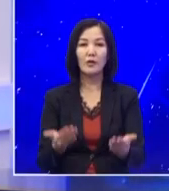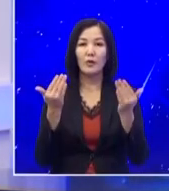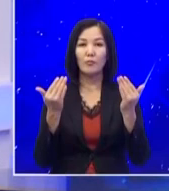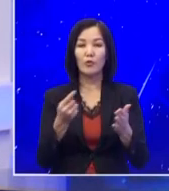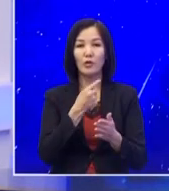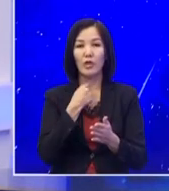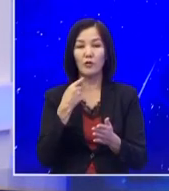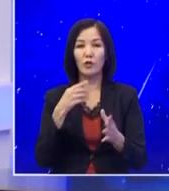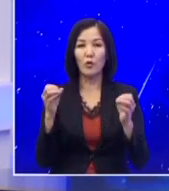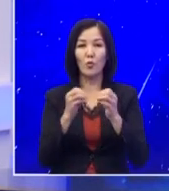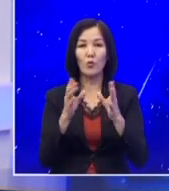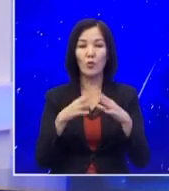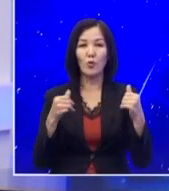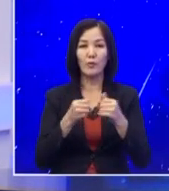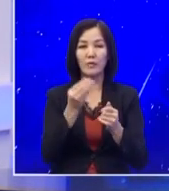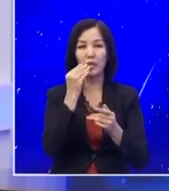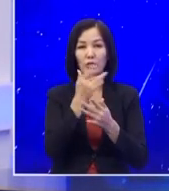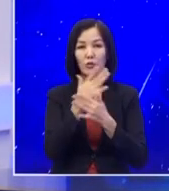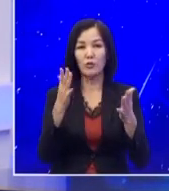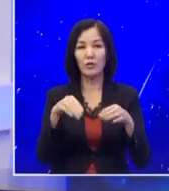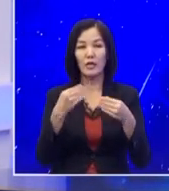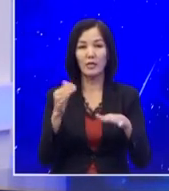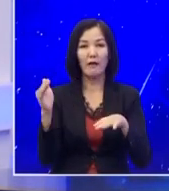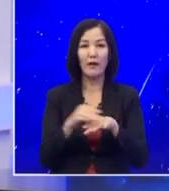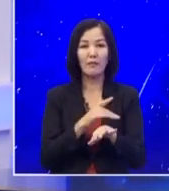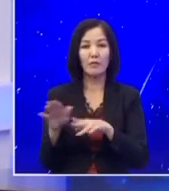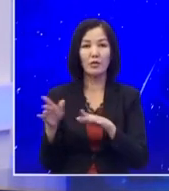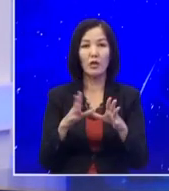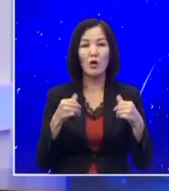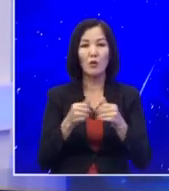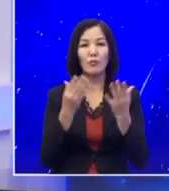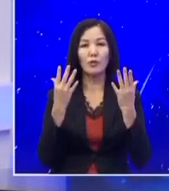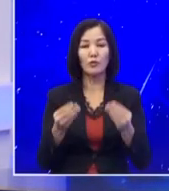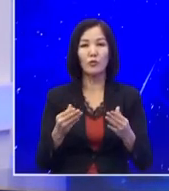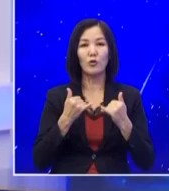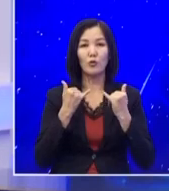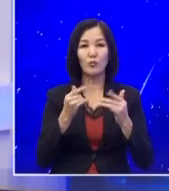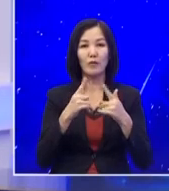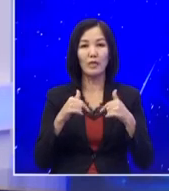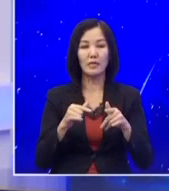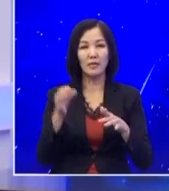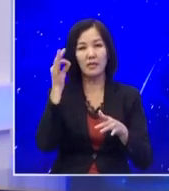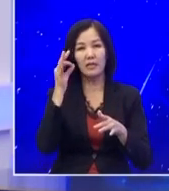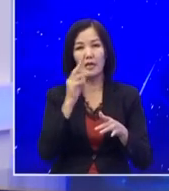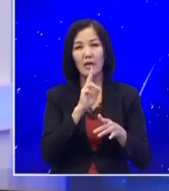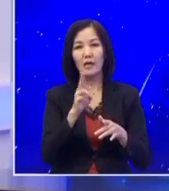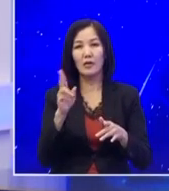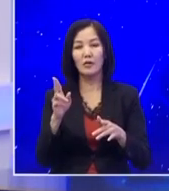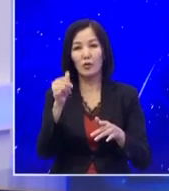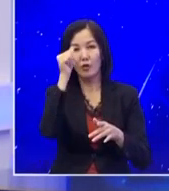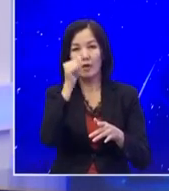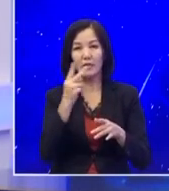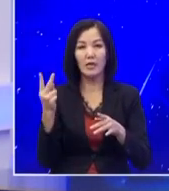Бүгін Талдықорғанда 10 отбасыға азық-түлік таратылды. Қайырымдылық шара отбасы күніне орай ұйымдастырылды. Еске салайық, 42 айының